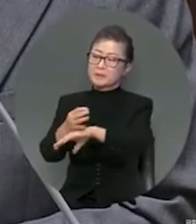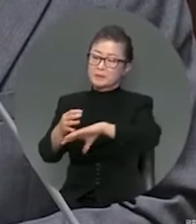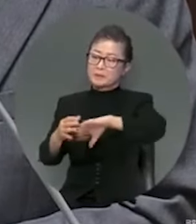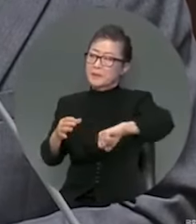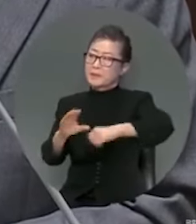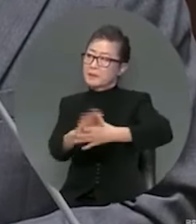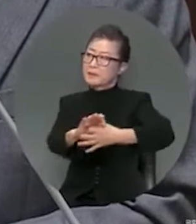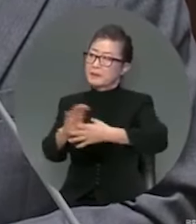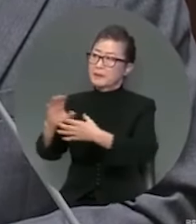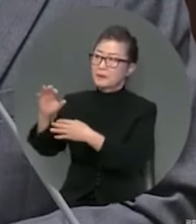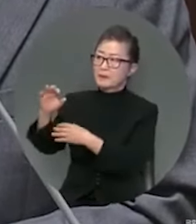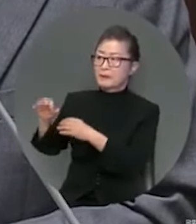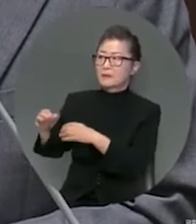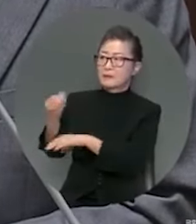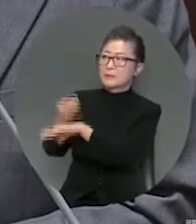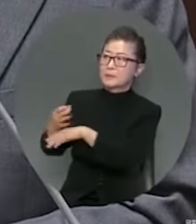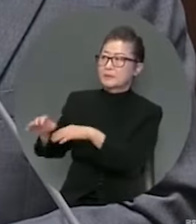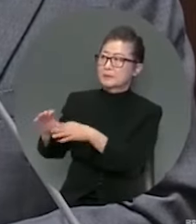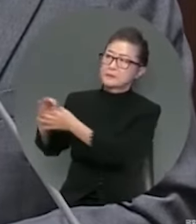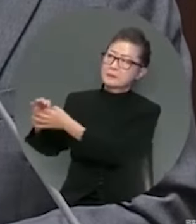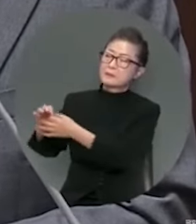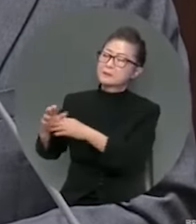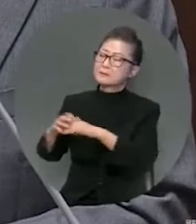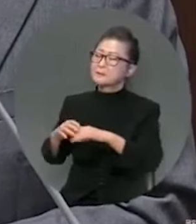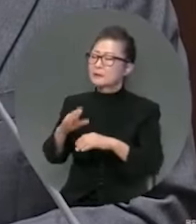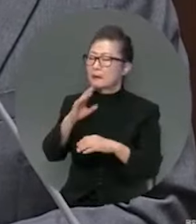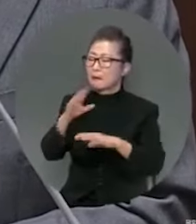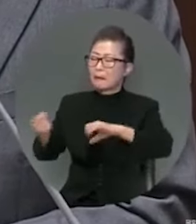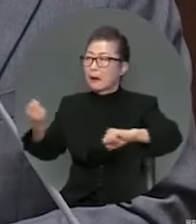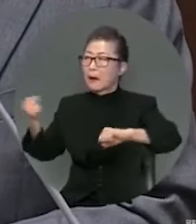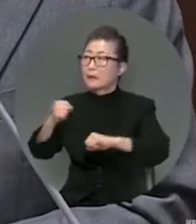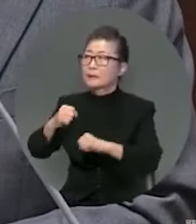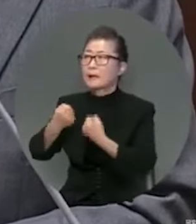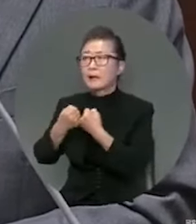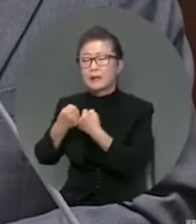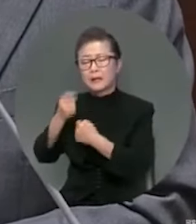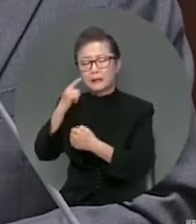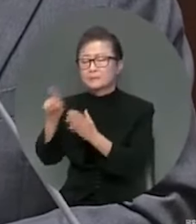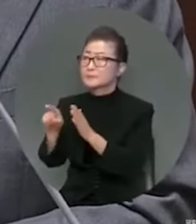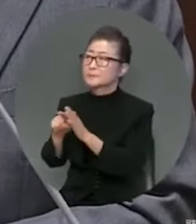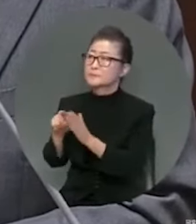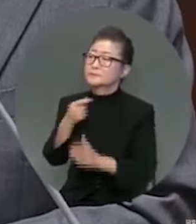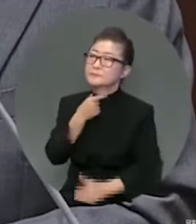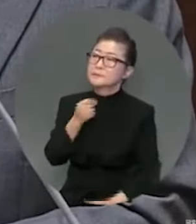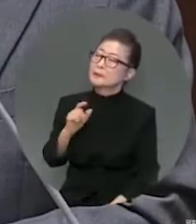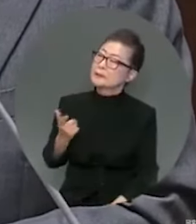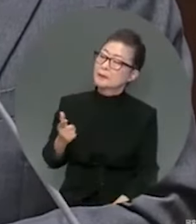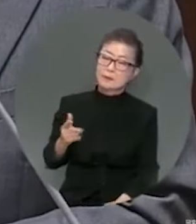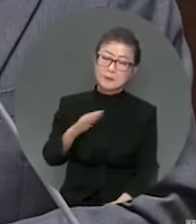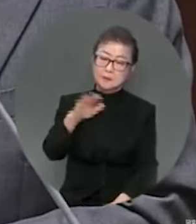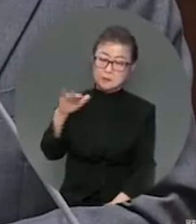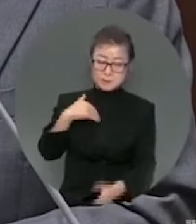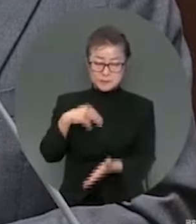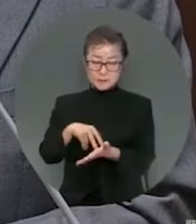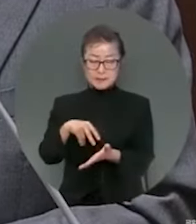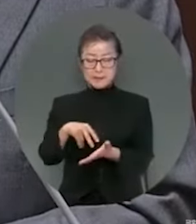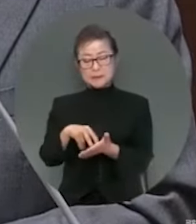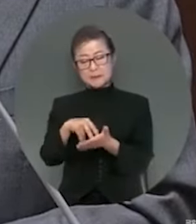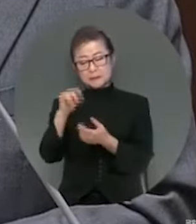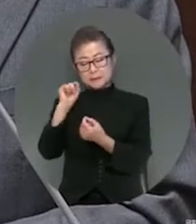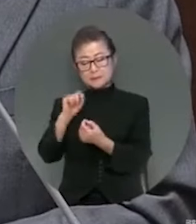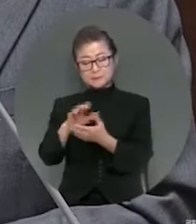저는 그렇게는 정말 믿고 싶지 않습니다. 최근 우리나라의 그 국격에